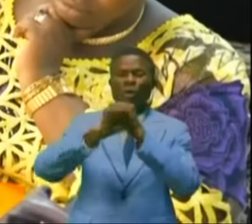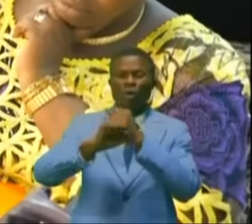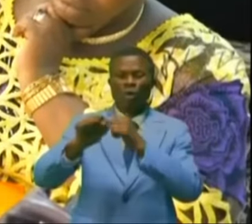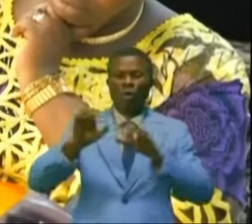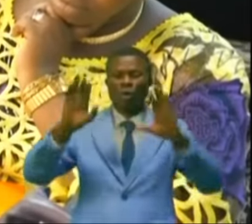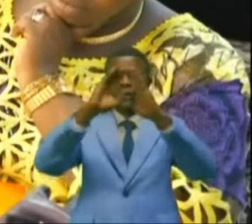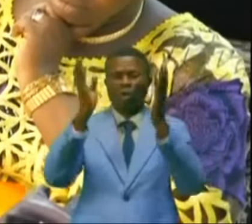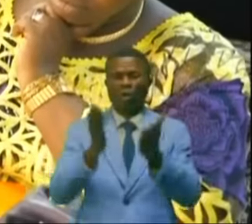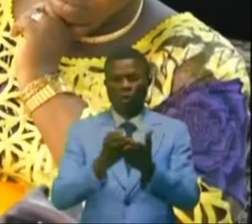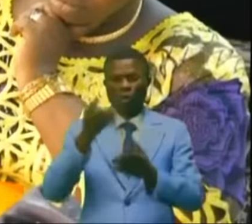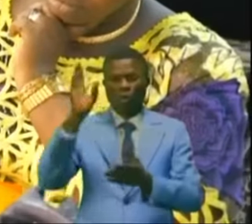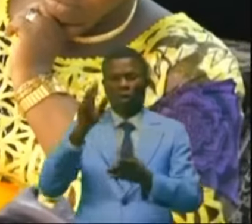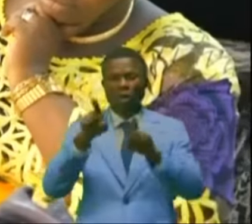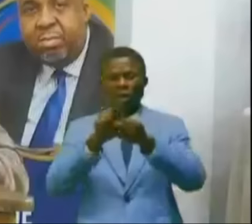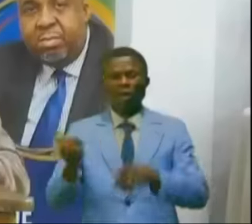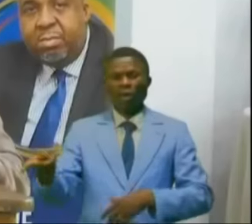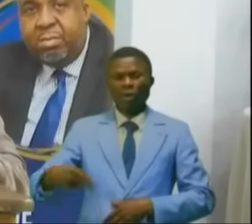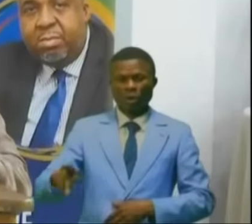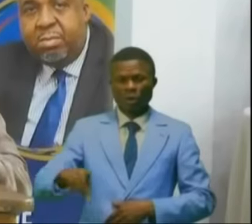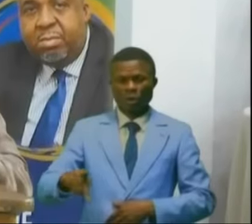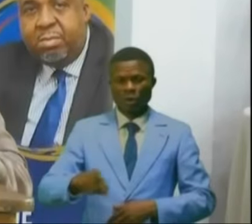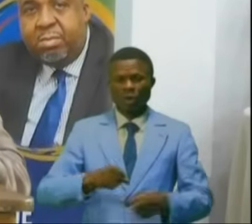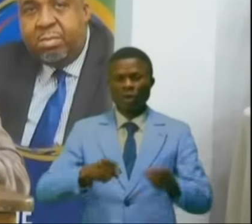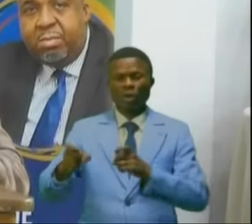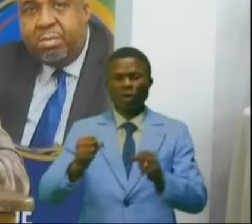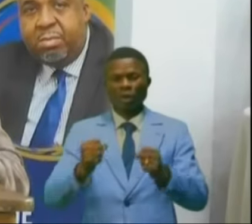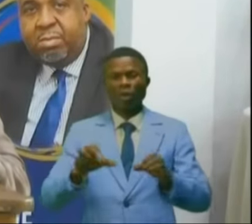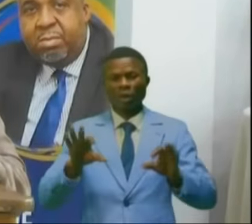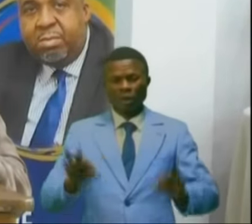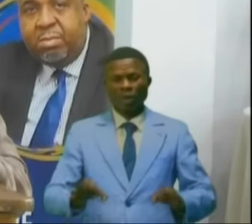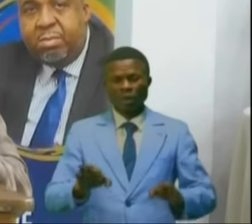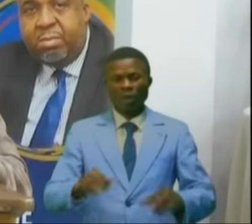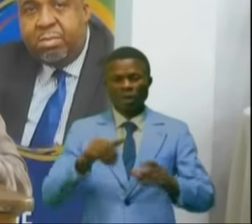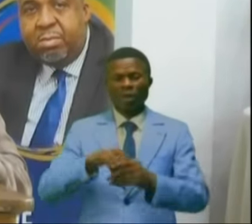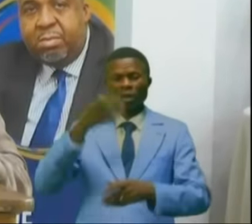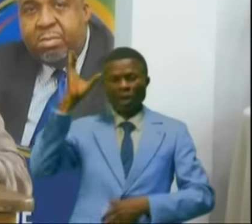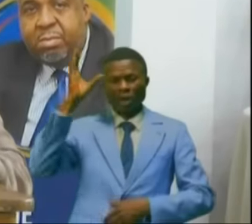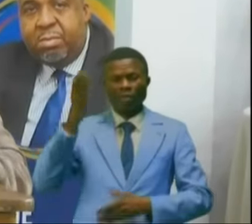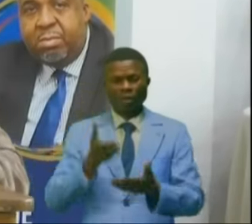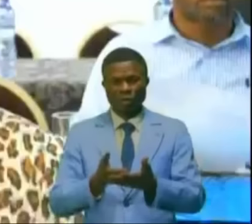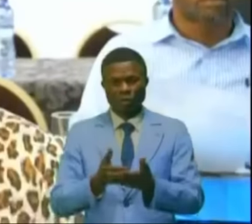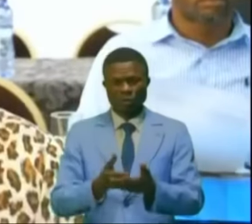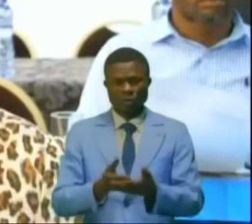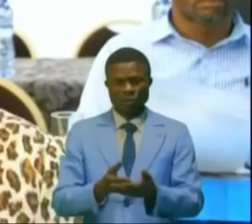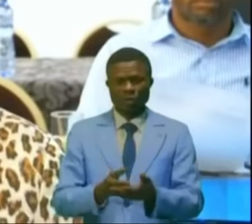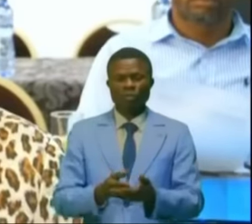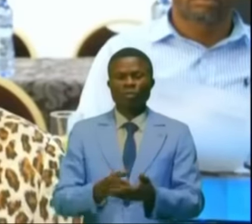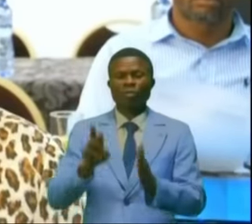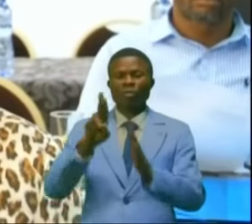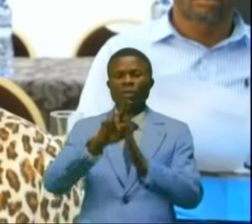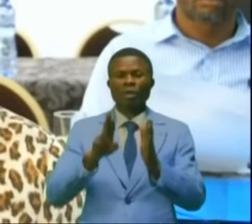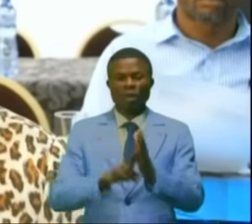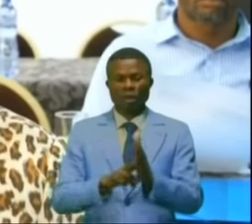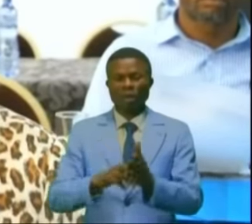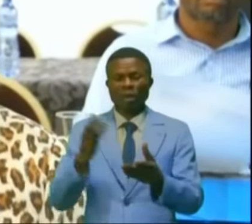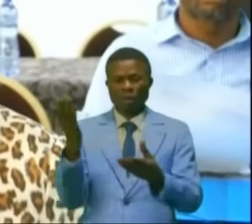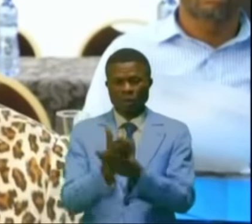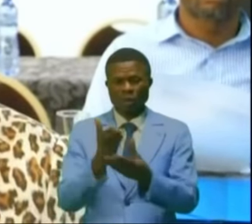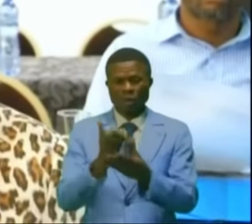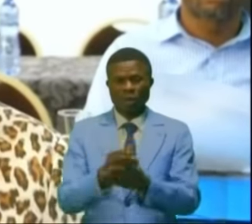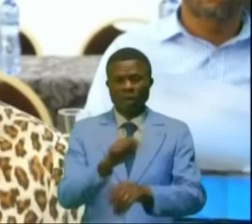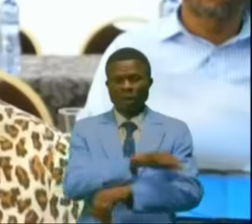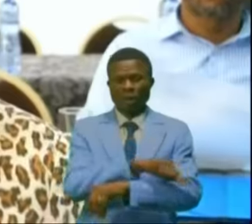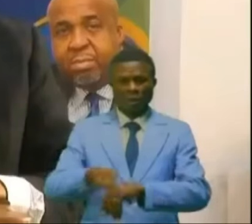communautés nationales et provinciales à la gestion durable des terres rurales. La revue légale est donc le document